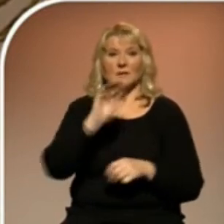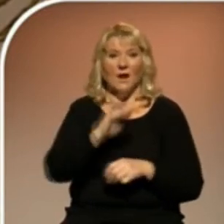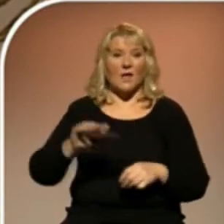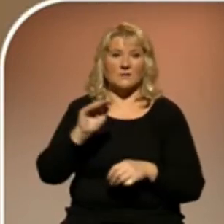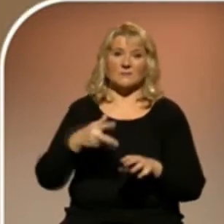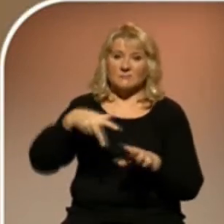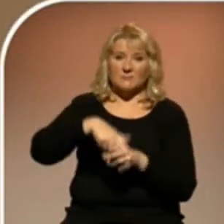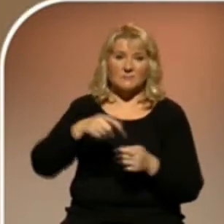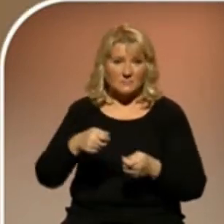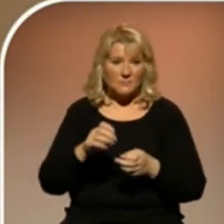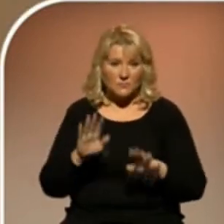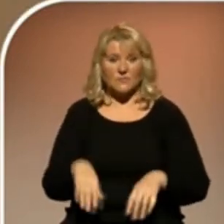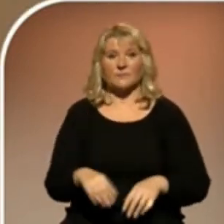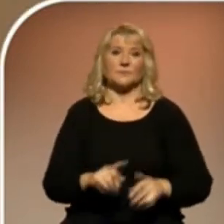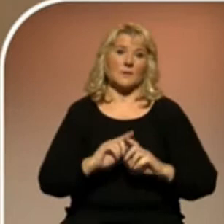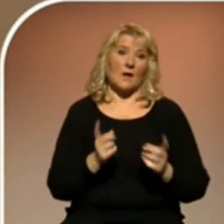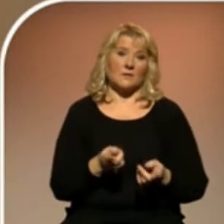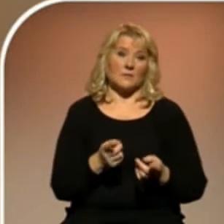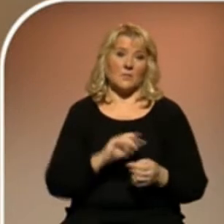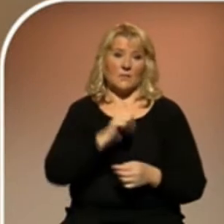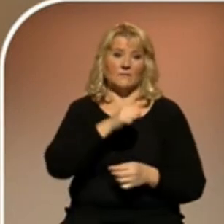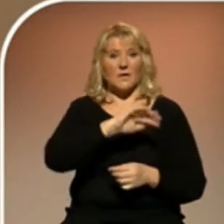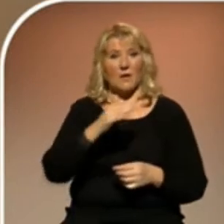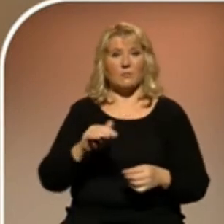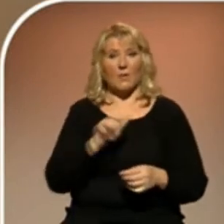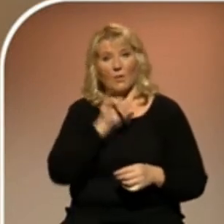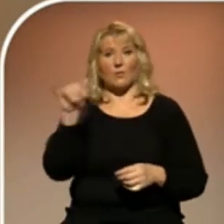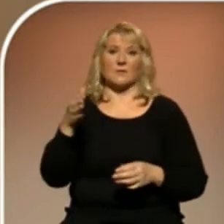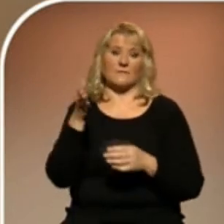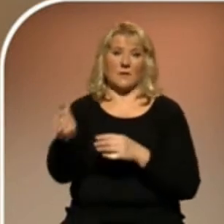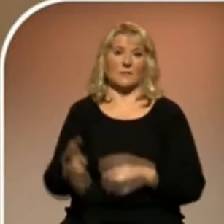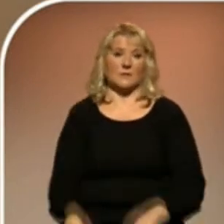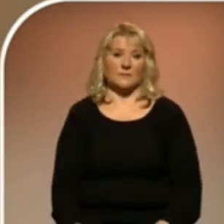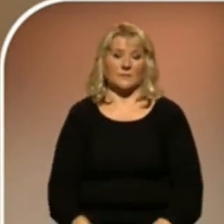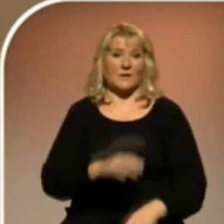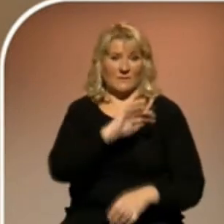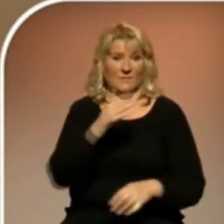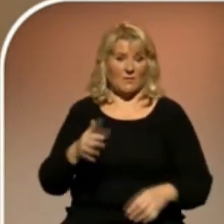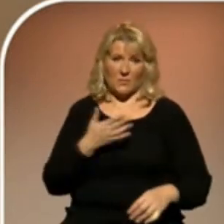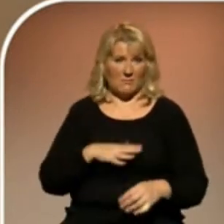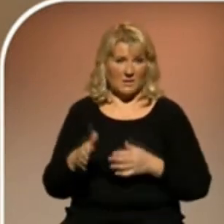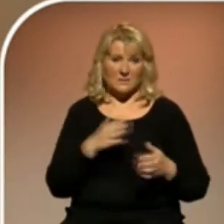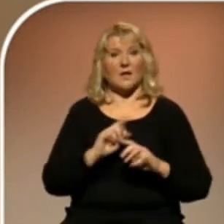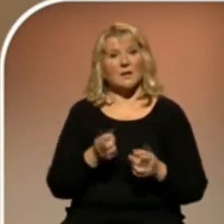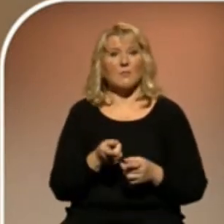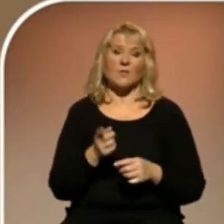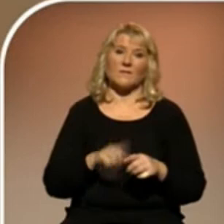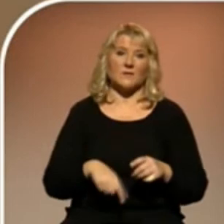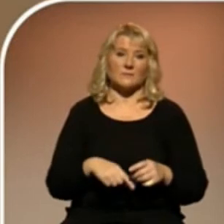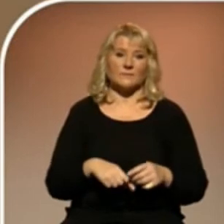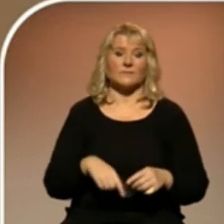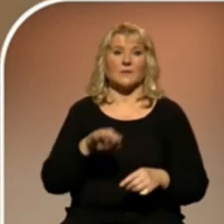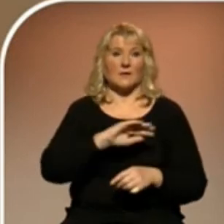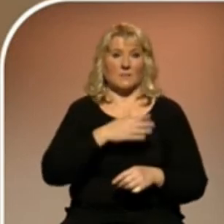se, a nebo můžu přijet s velbloudem za váma kamkoliv. Vadím cestování nebo ho mají rádi, právě naopak? Ty velbloudy,